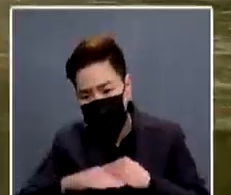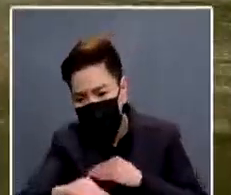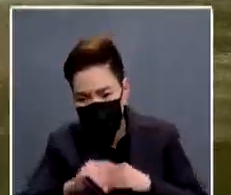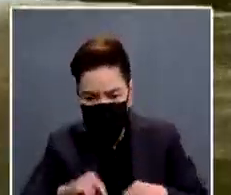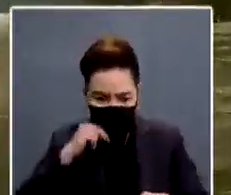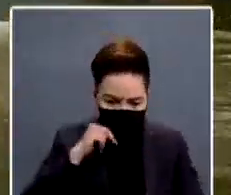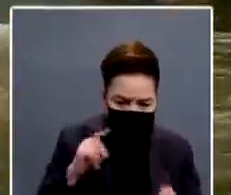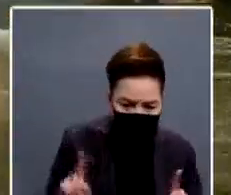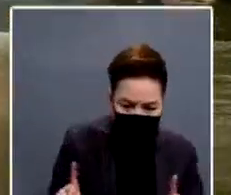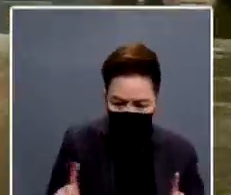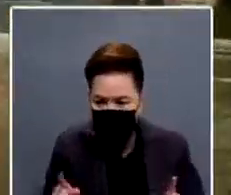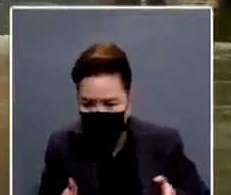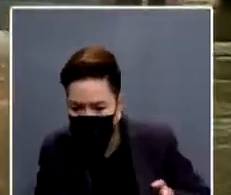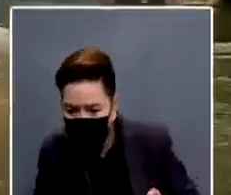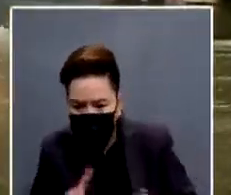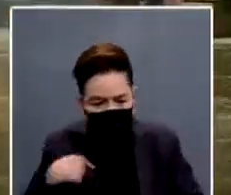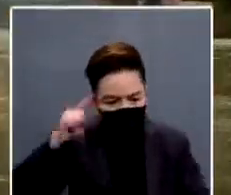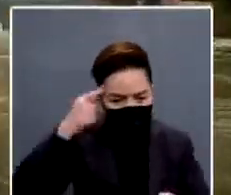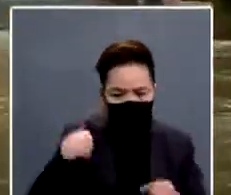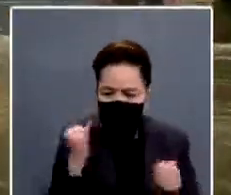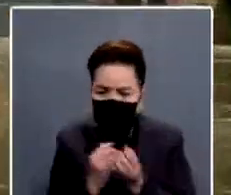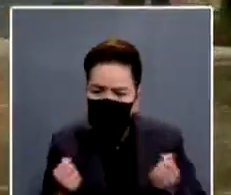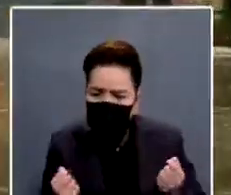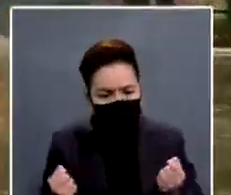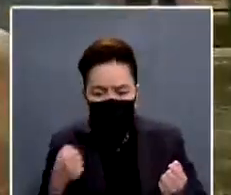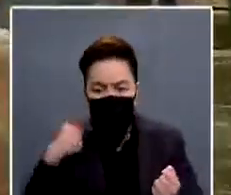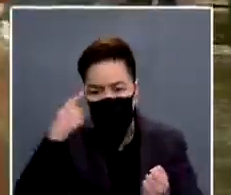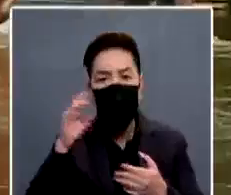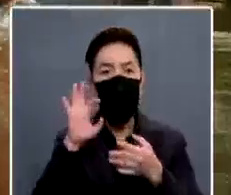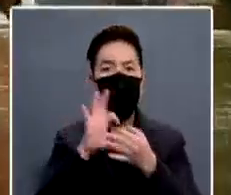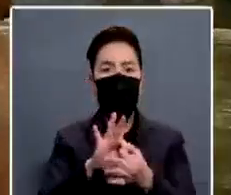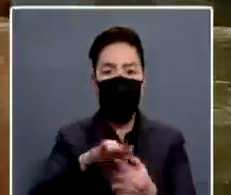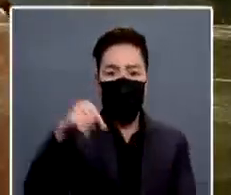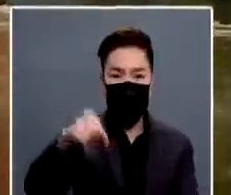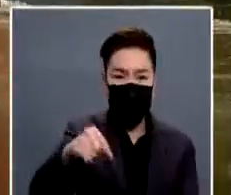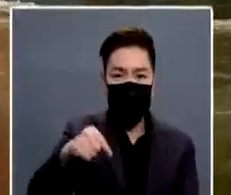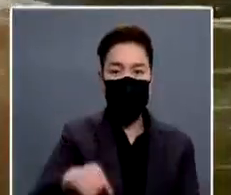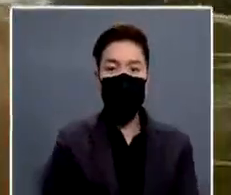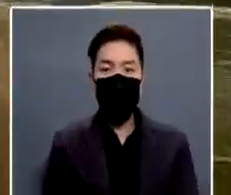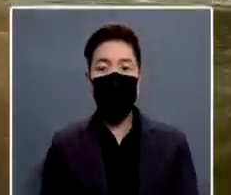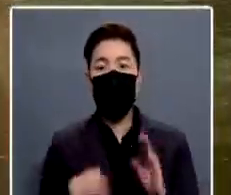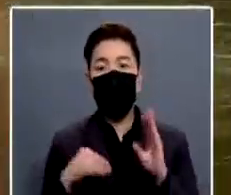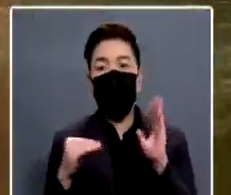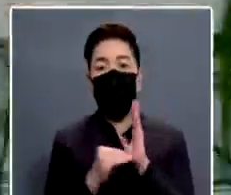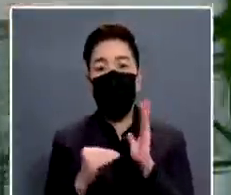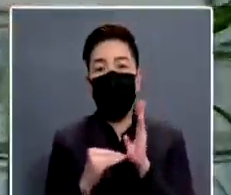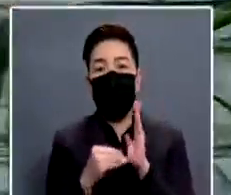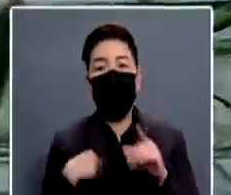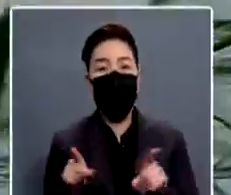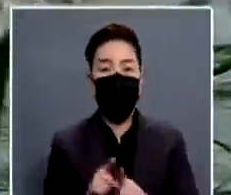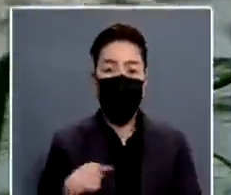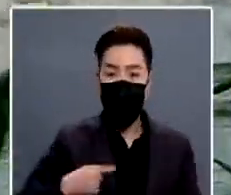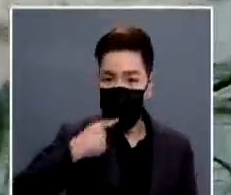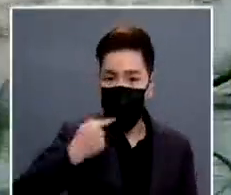หนพื้นน้ำตรงไหนพื้นถนนนะคะไม่คุ้นชินนะเพราะฉะนั้นตรงนี้เป็นสิ่งที่น่ากังวลมากนะคะใกล้กรุงเทพเข้ามานะคะอย่างที่ดิฉันบอกไป